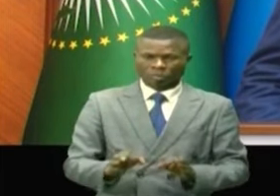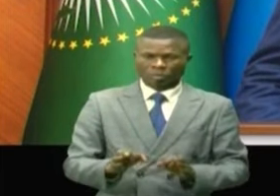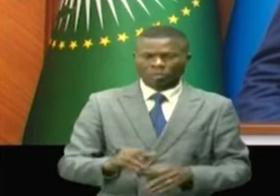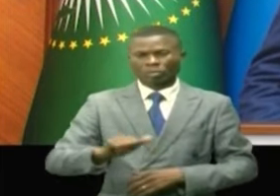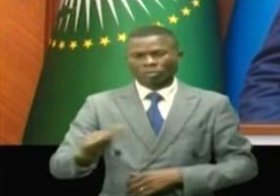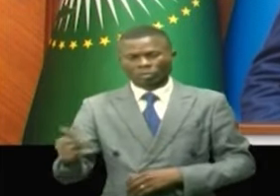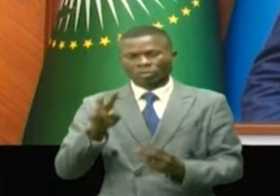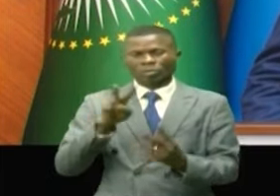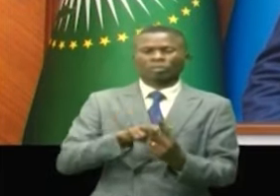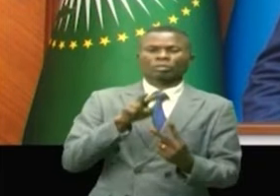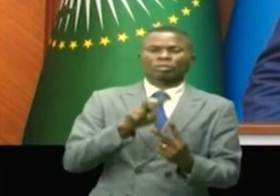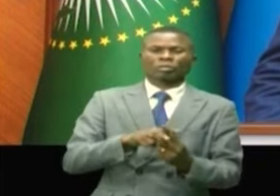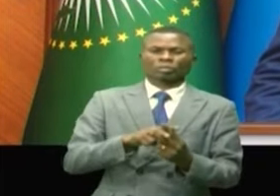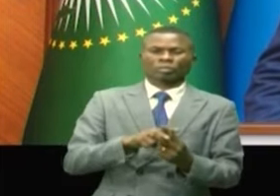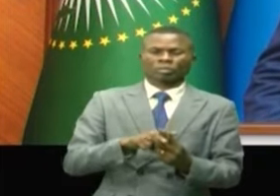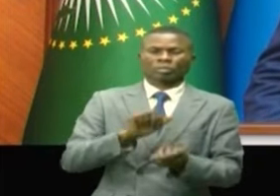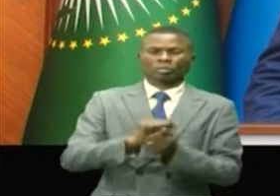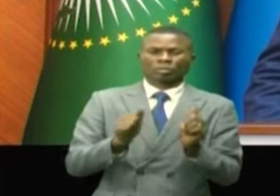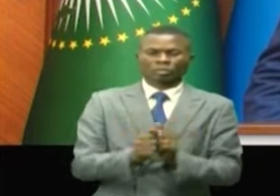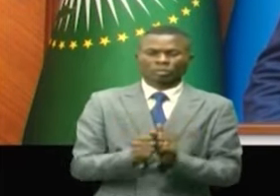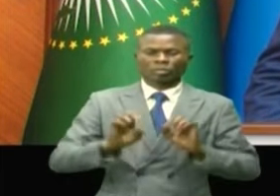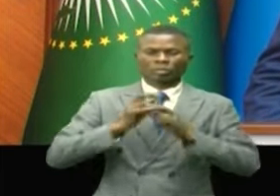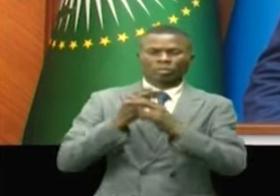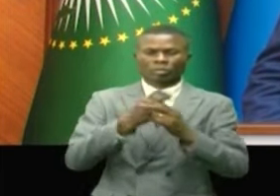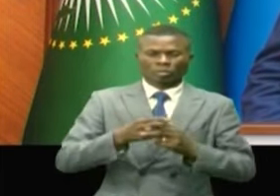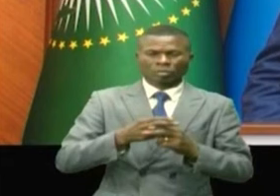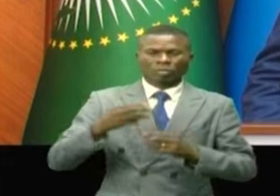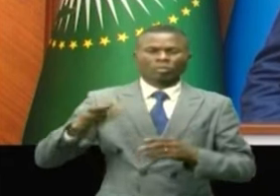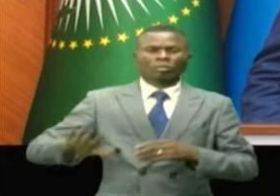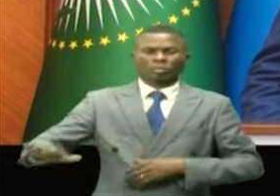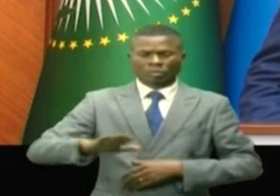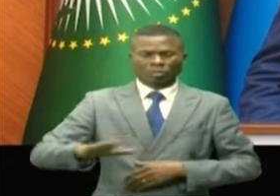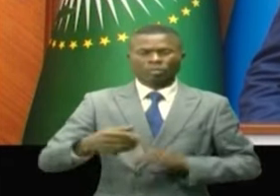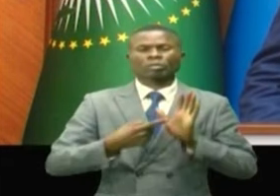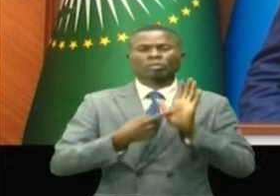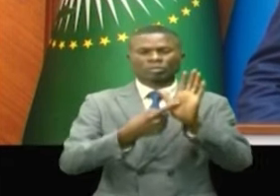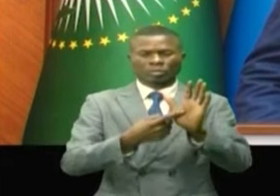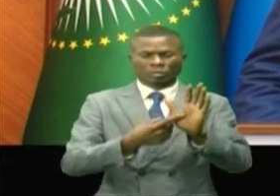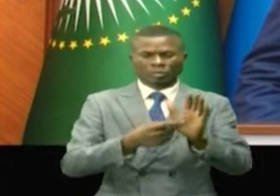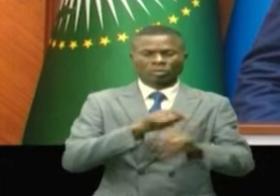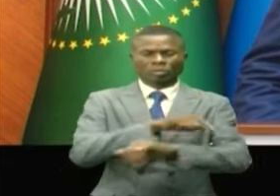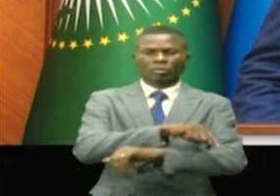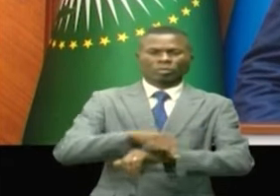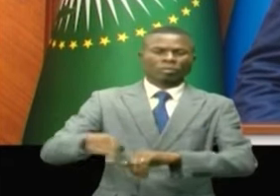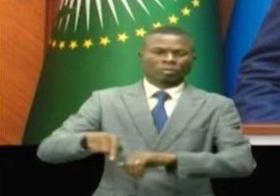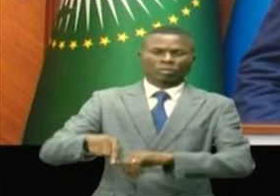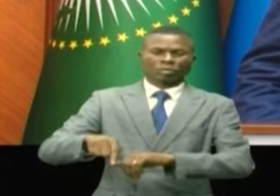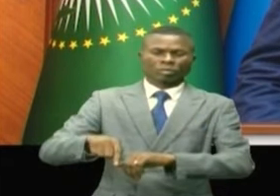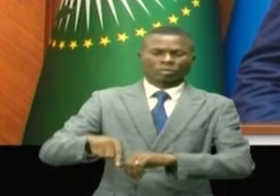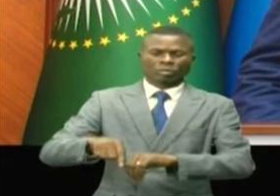préventions liées à la sûreté nationale qui relèveront elles des juridictions